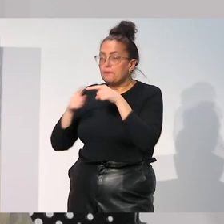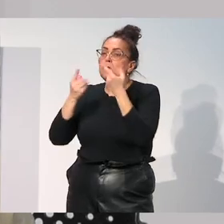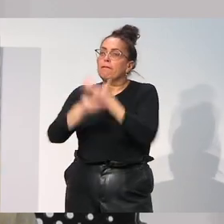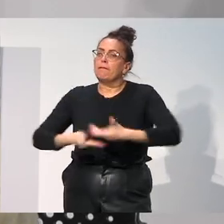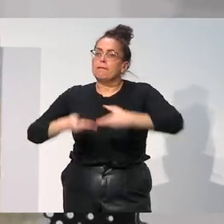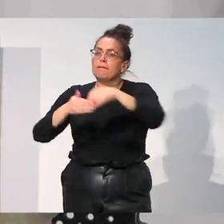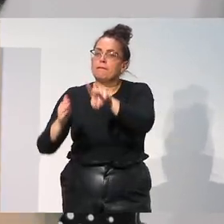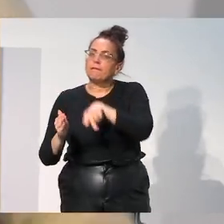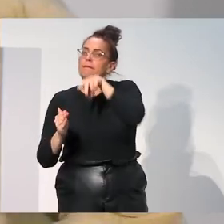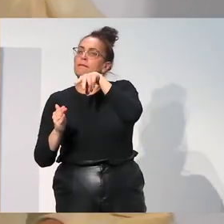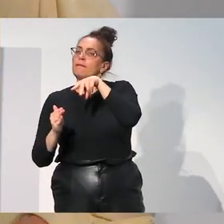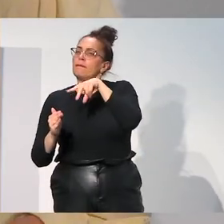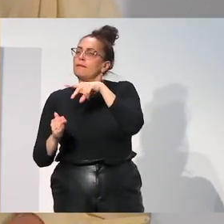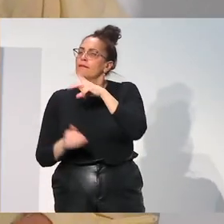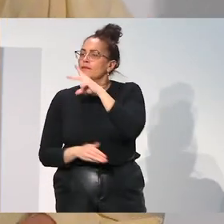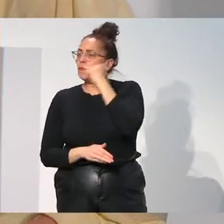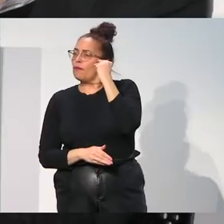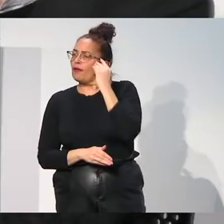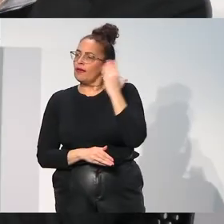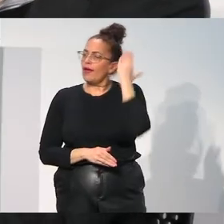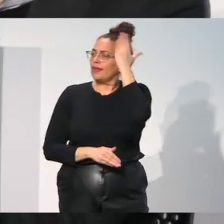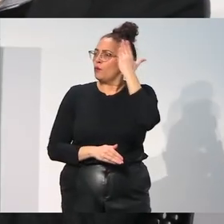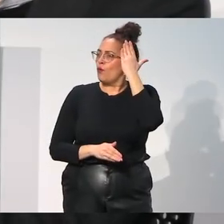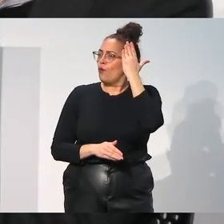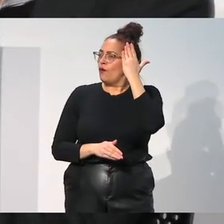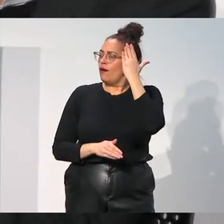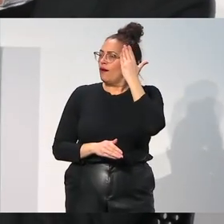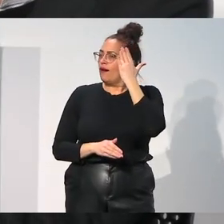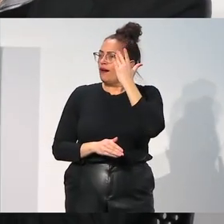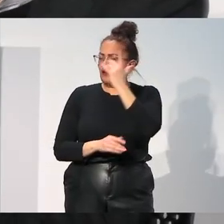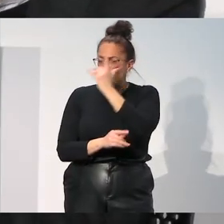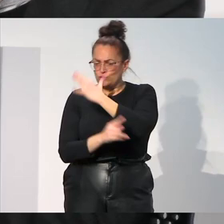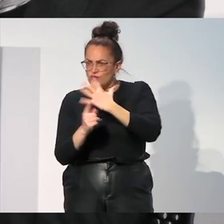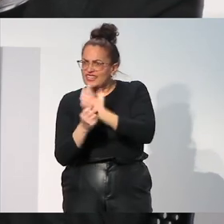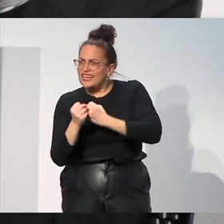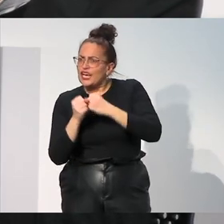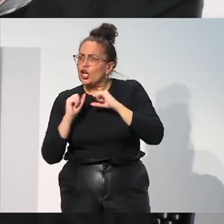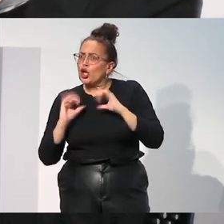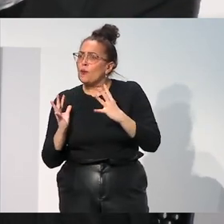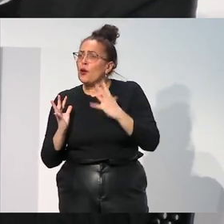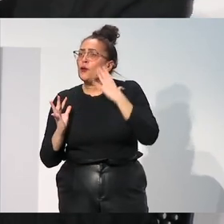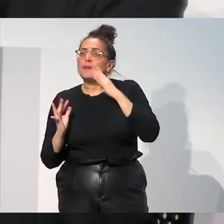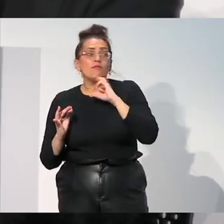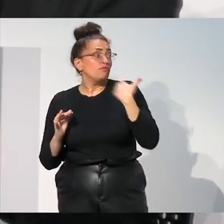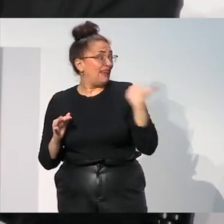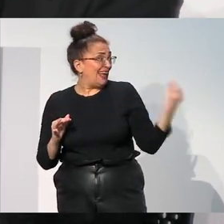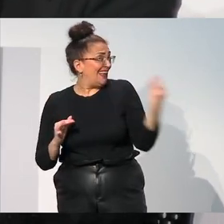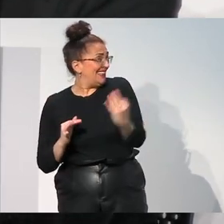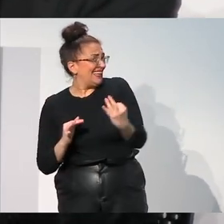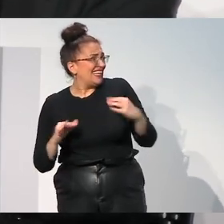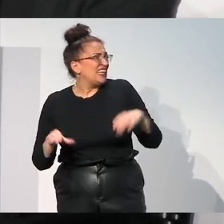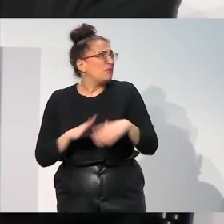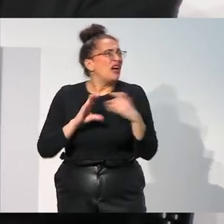la sociabilité humain-animal. C'est-à-dire que si on ne voit pas ce plan-là, on ne va jamais comprendre. On va croire qu'on va être balancé